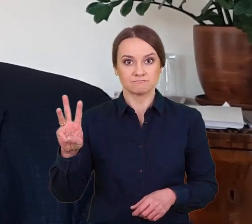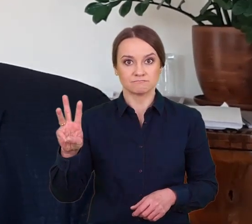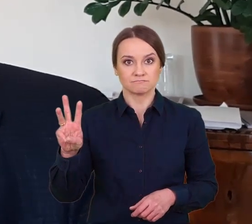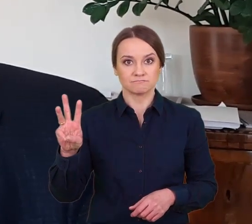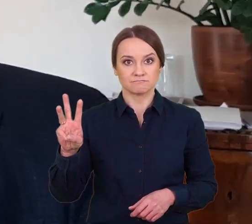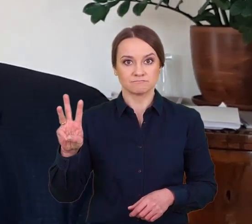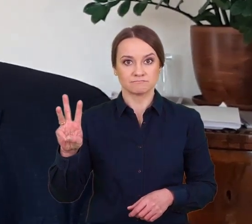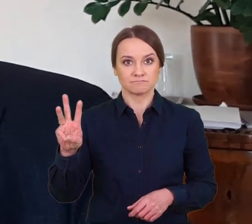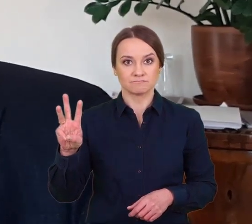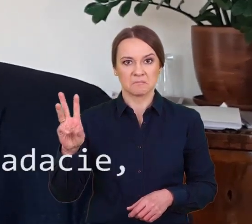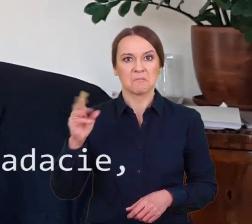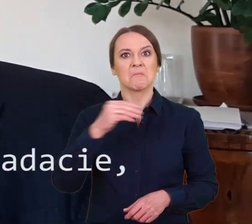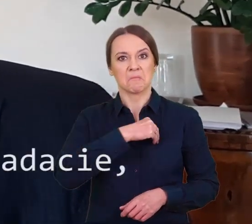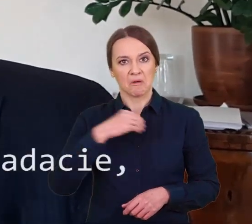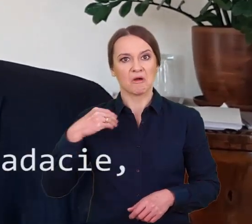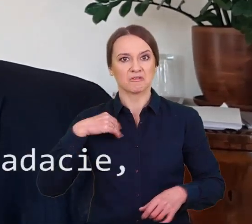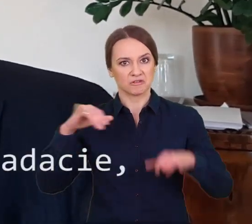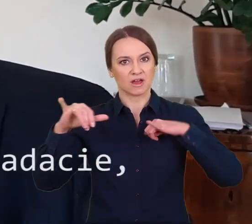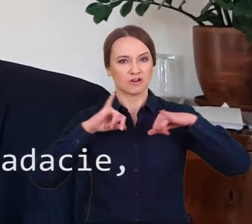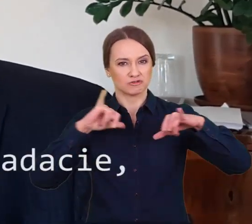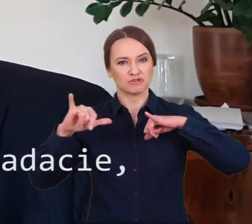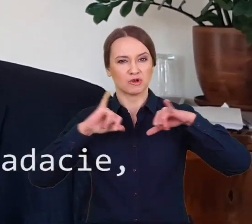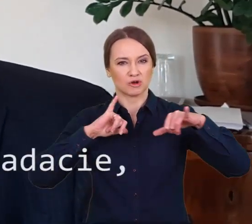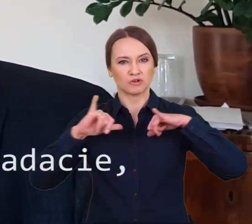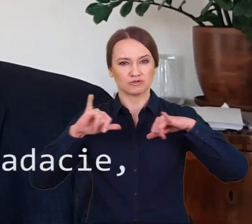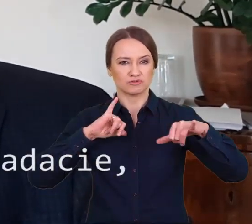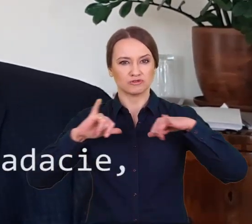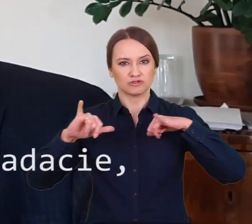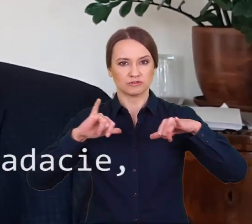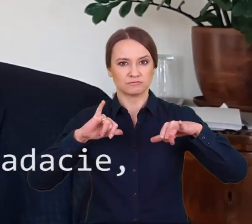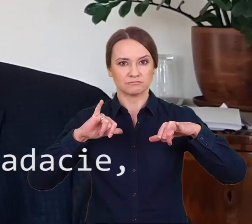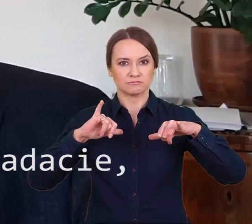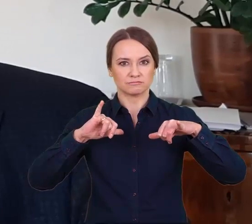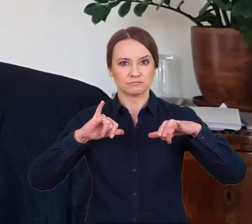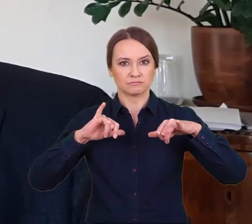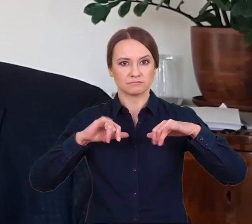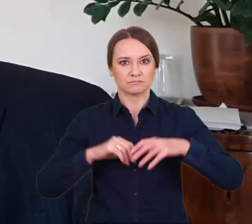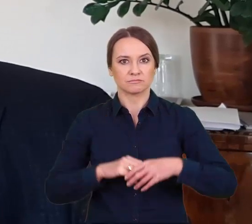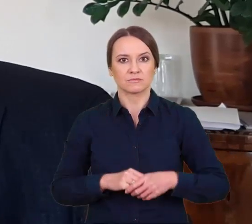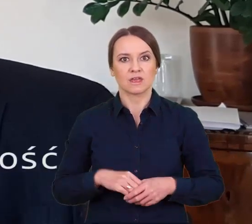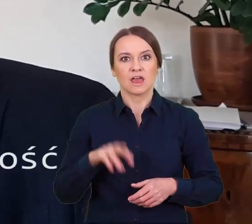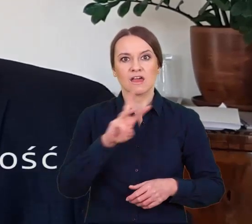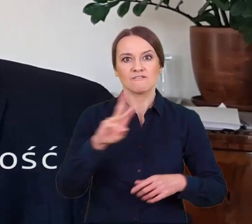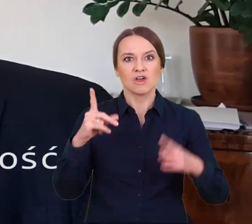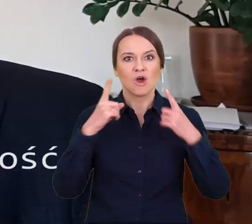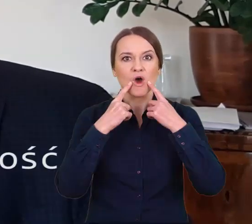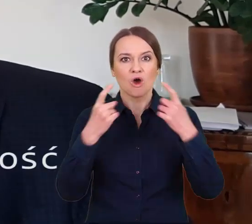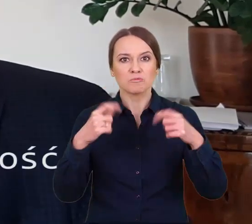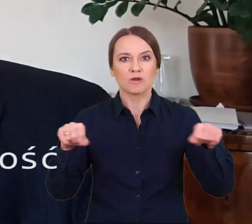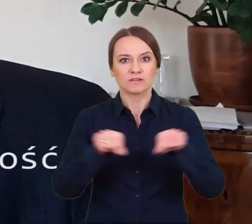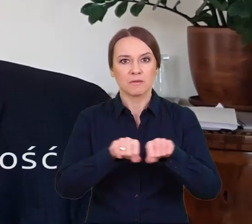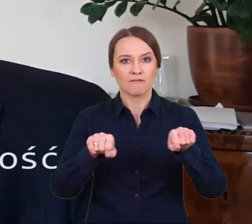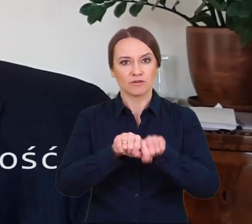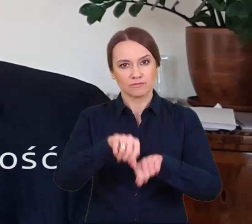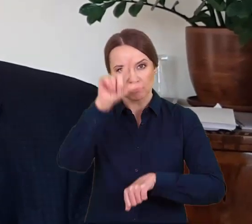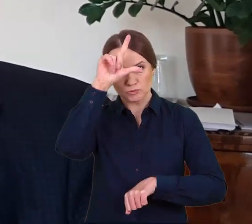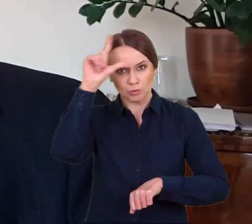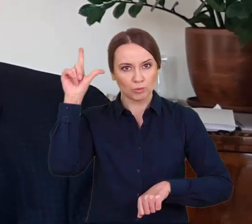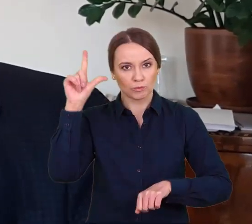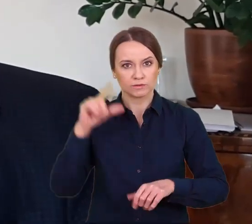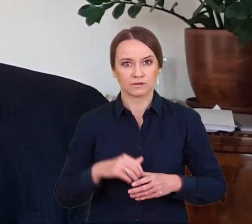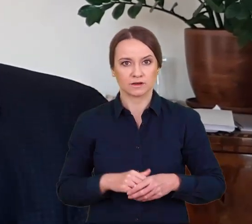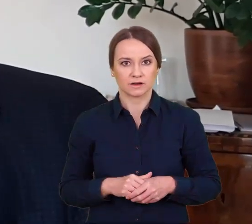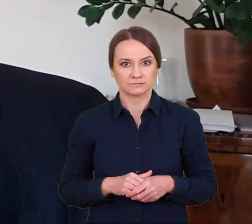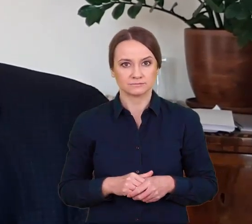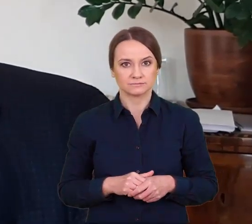cześć który pozwoli to rzeczą układać je ludzką sprawiedliwość w ręku trzyma